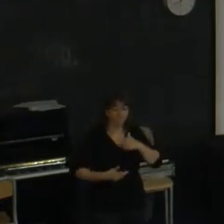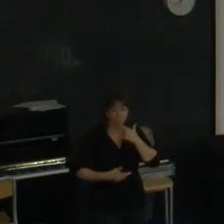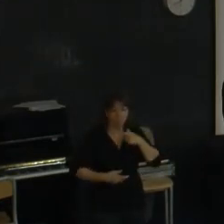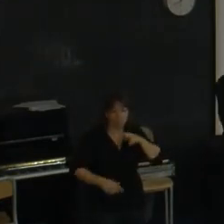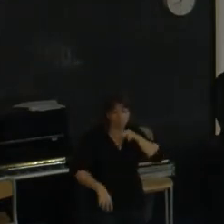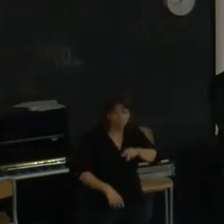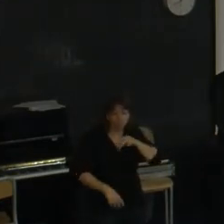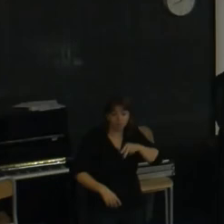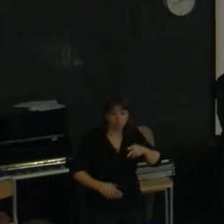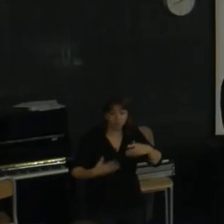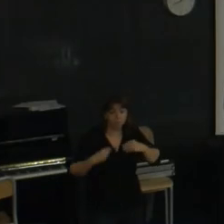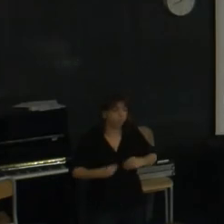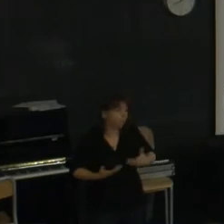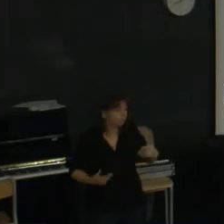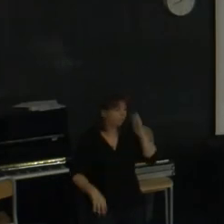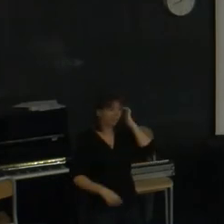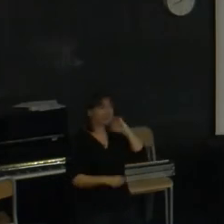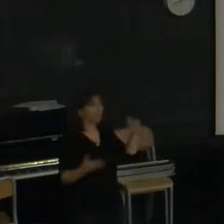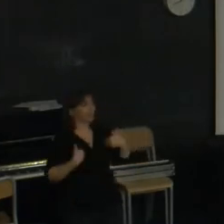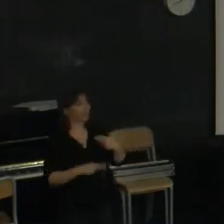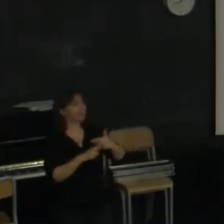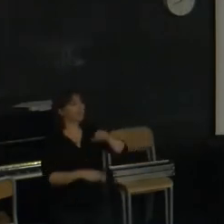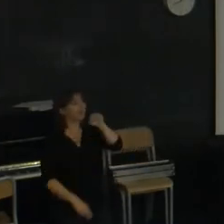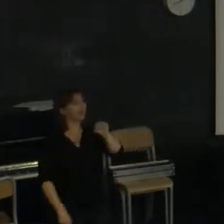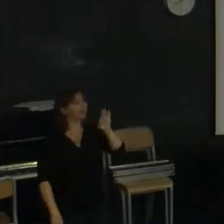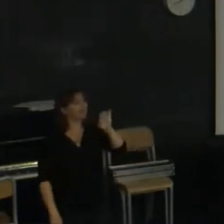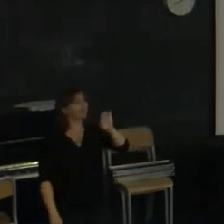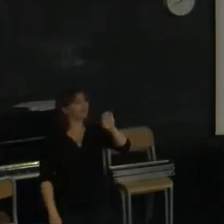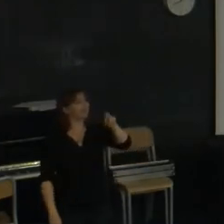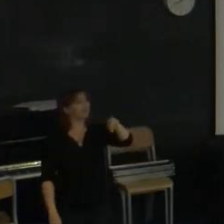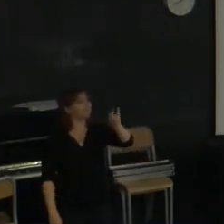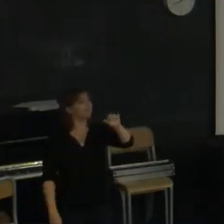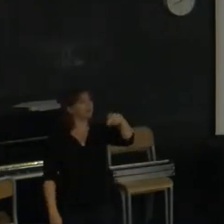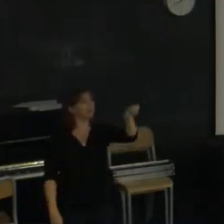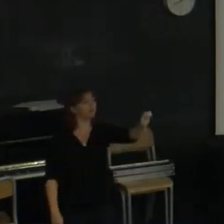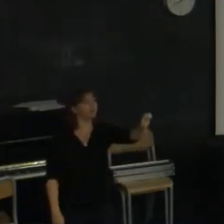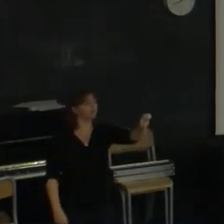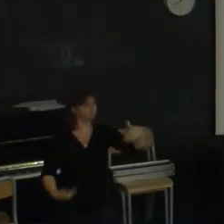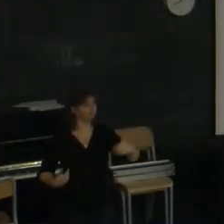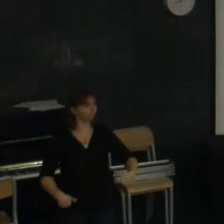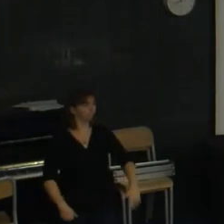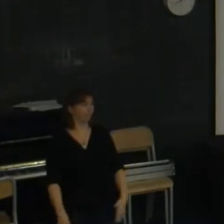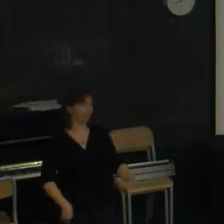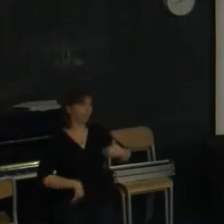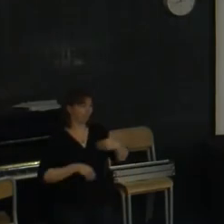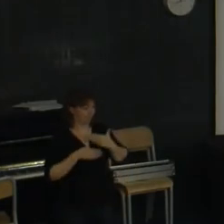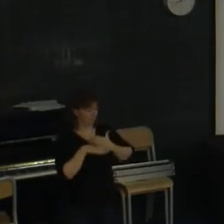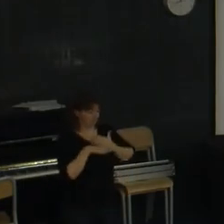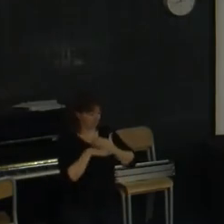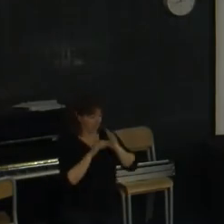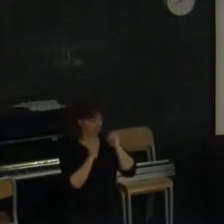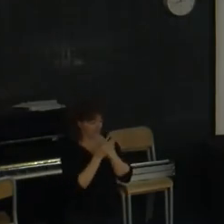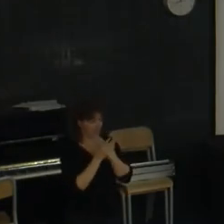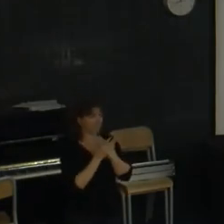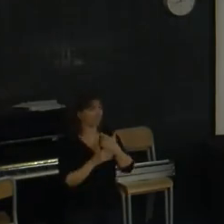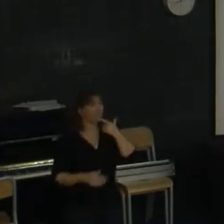temps, tant que je suis là, je vais m'annoncer, je m'appelle Stéphane. Hein, comme certains, je m'y suis pris un peu à la dernière minute, mais sinon c'est Steph. Donc